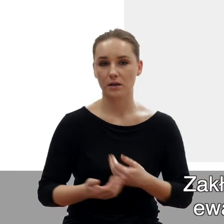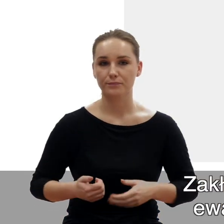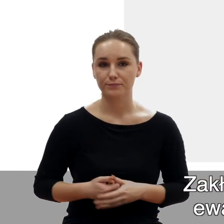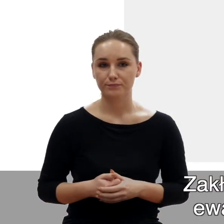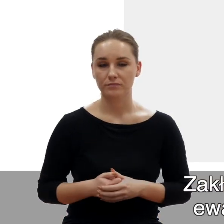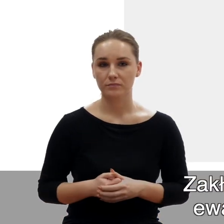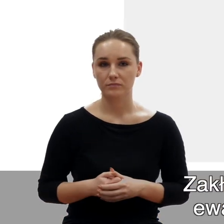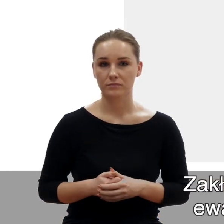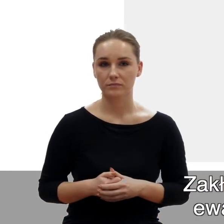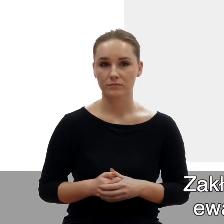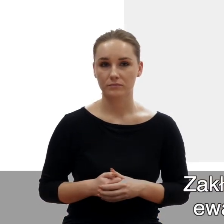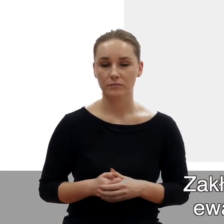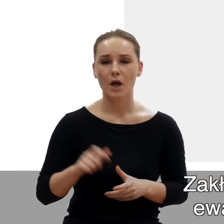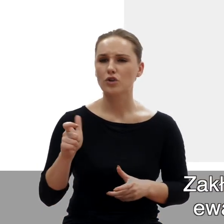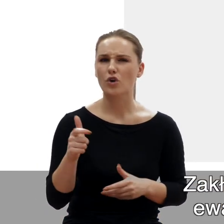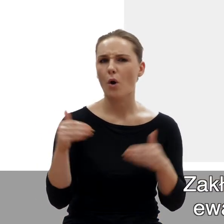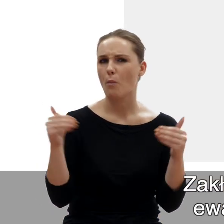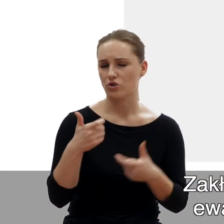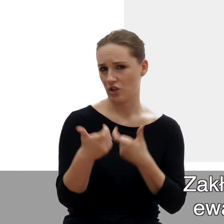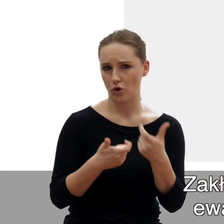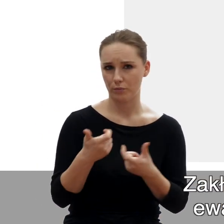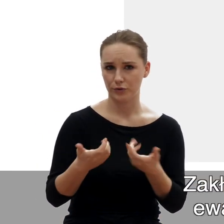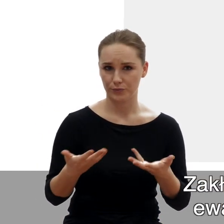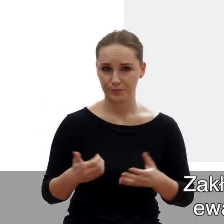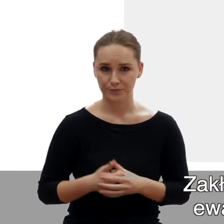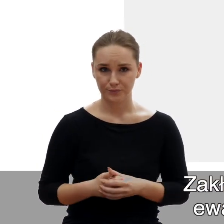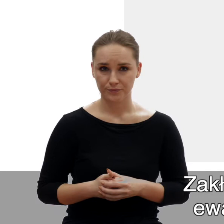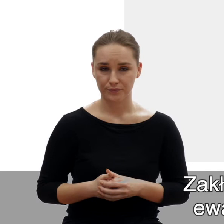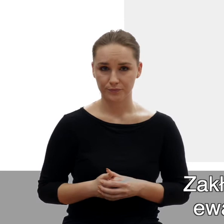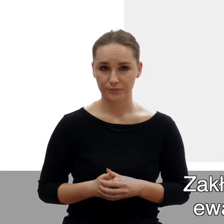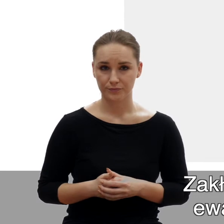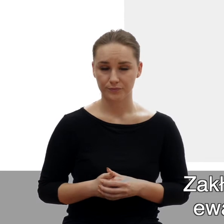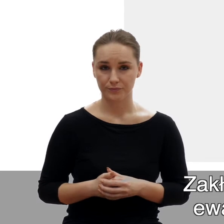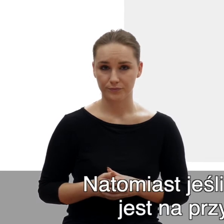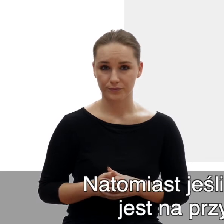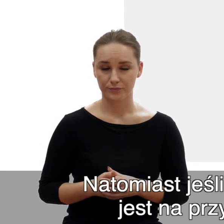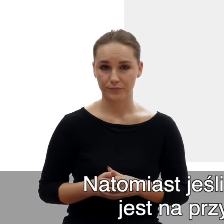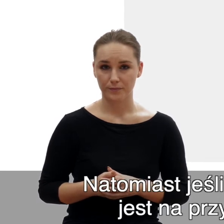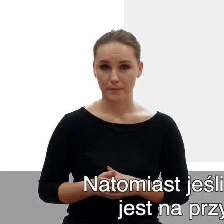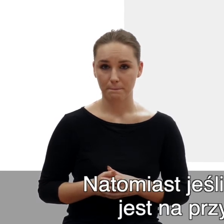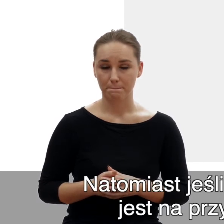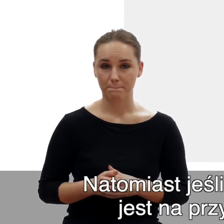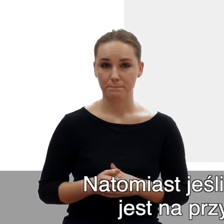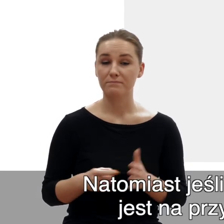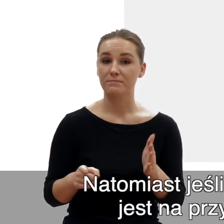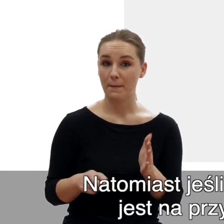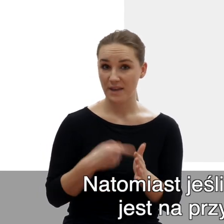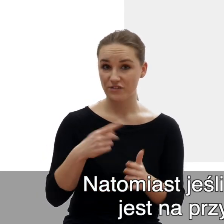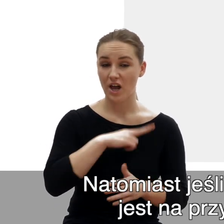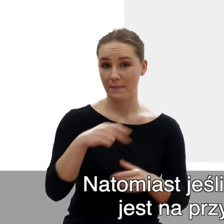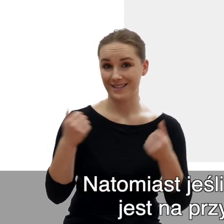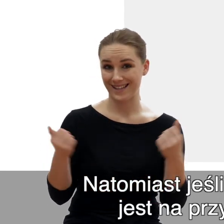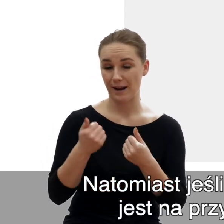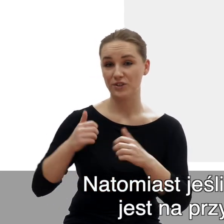No, zakładamy, że w pierwszej kolejności ewakuujemy się do miejsca zbiórki, natomiast jeśli to nie jest